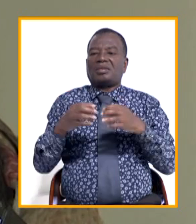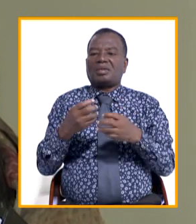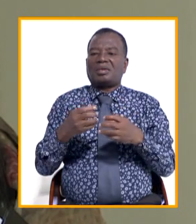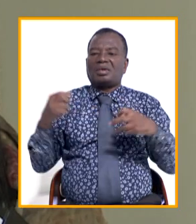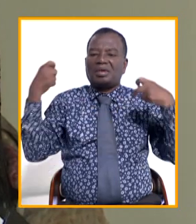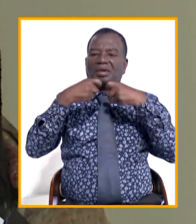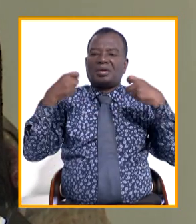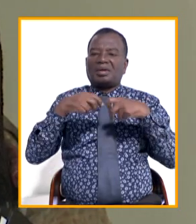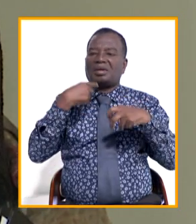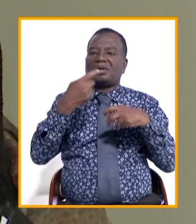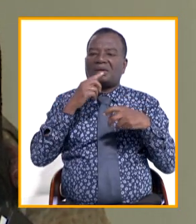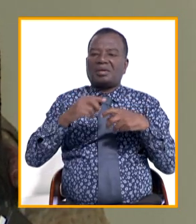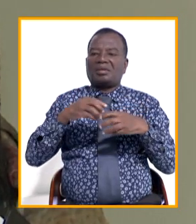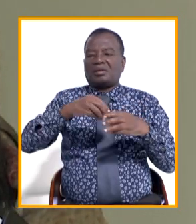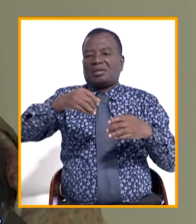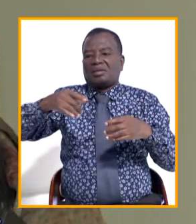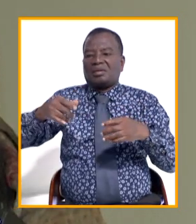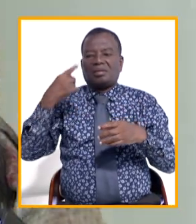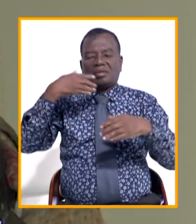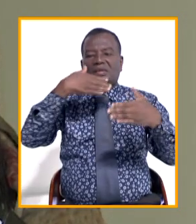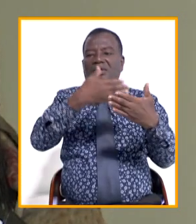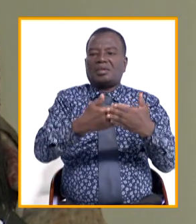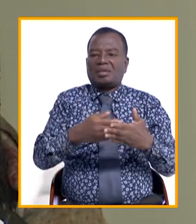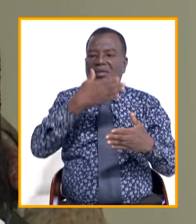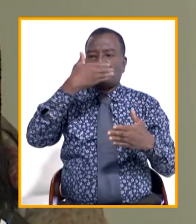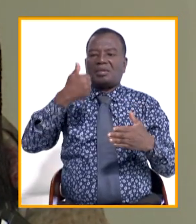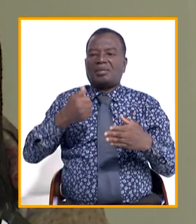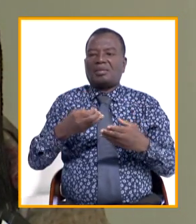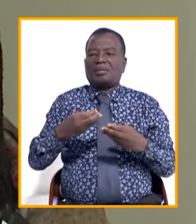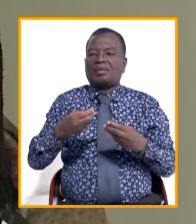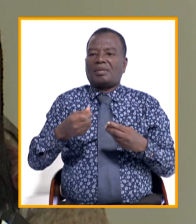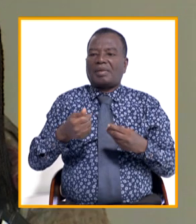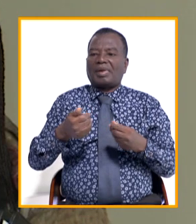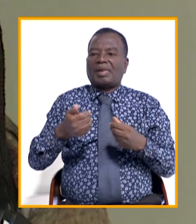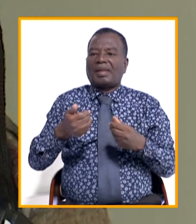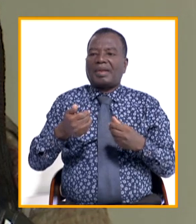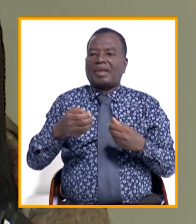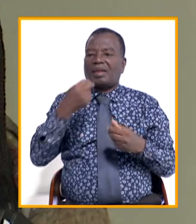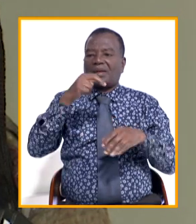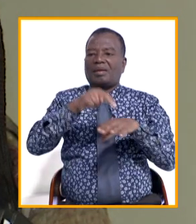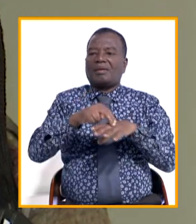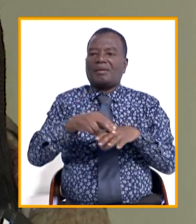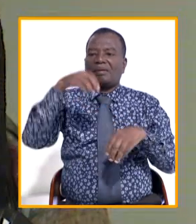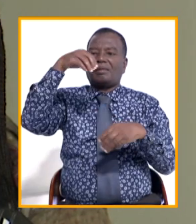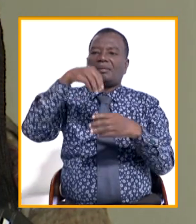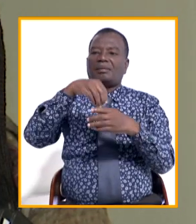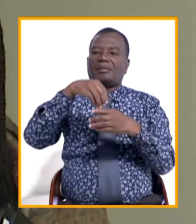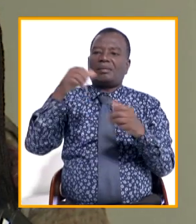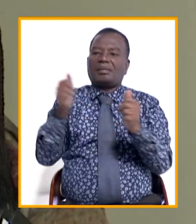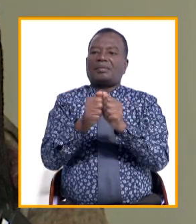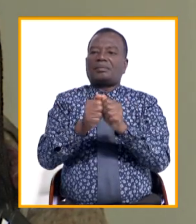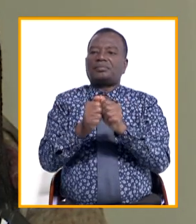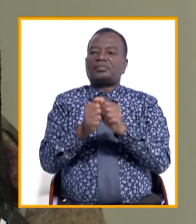énergétiques, qui tous sont des ingrédients pour arriver à une meilleure productivité et à une meilleure nutrition. Donc